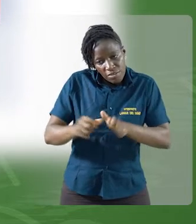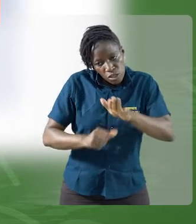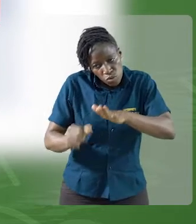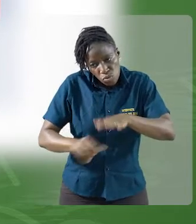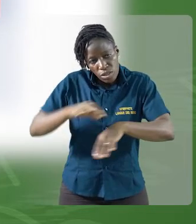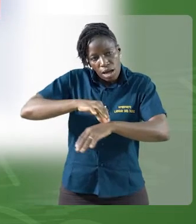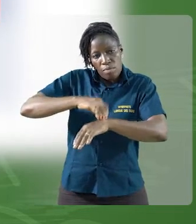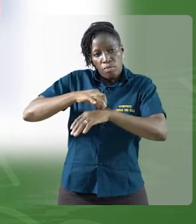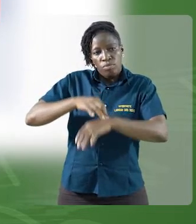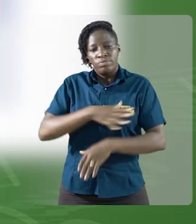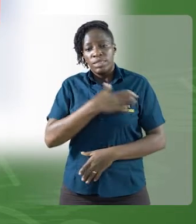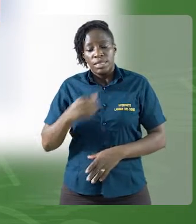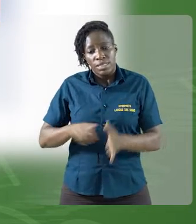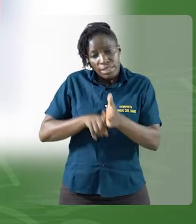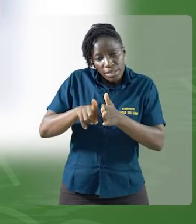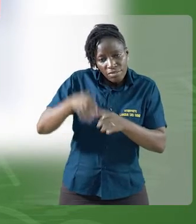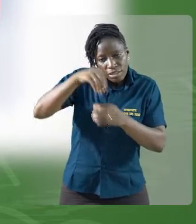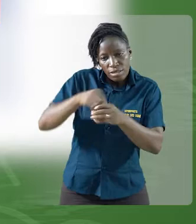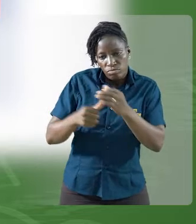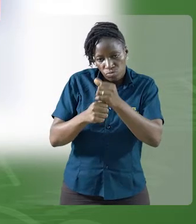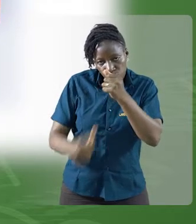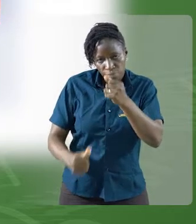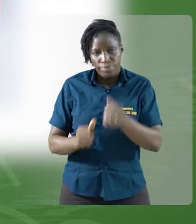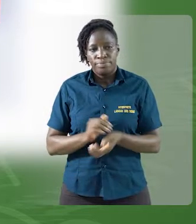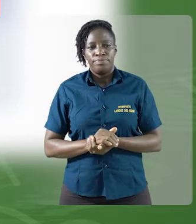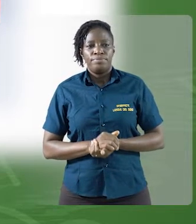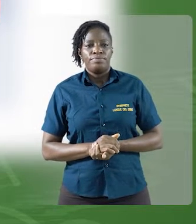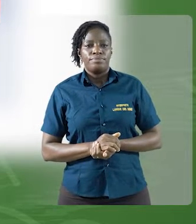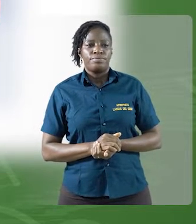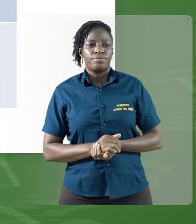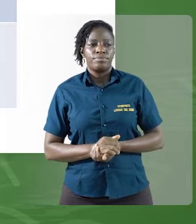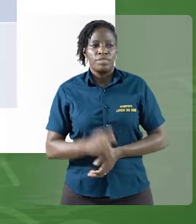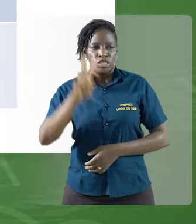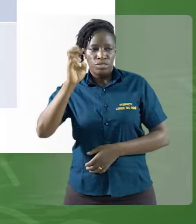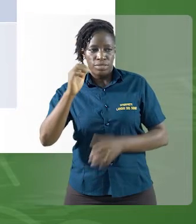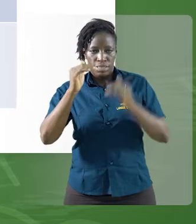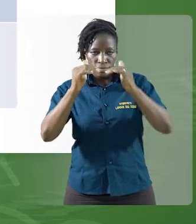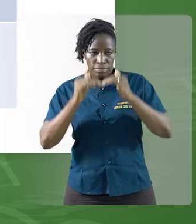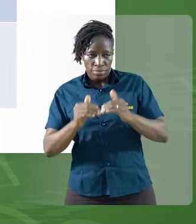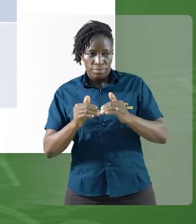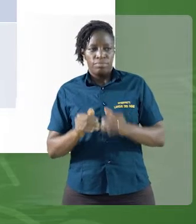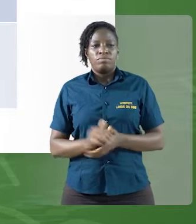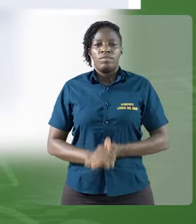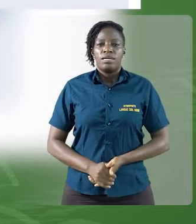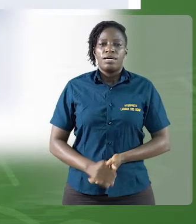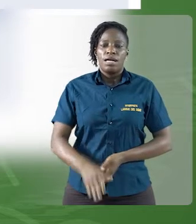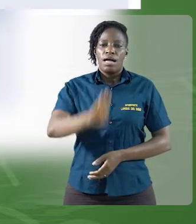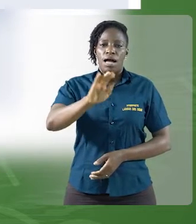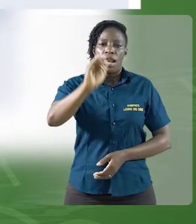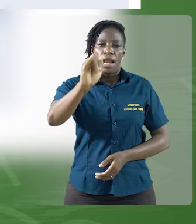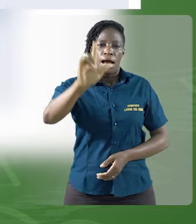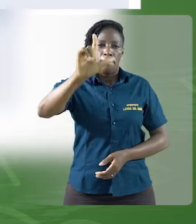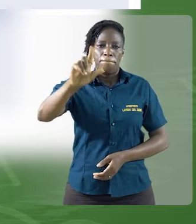peau et des vers dans les selles. La deuxième ligne de notre tableau